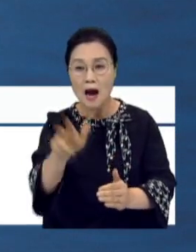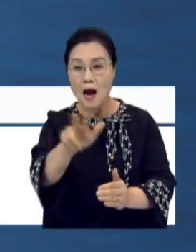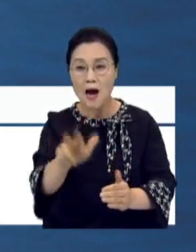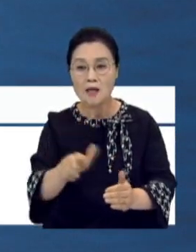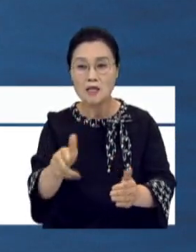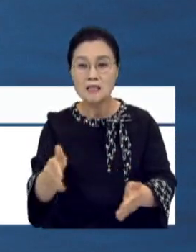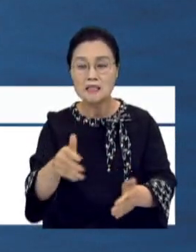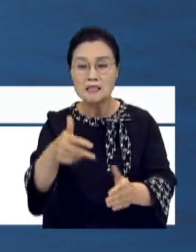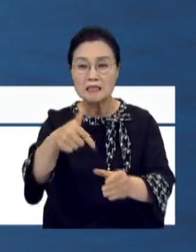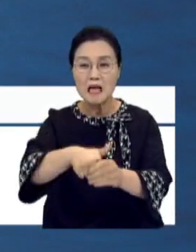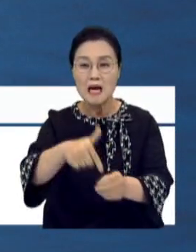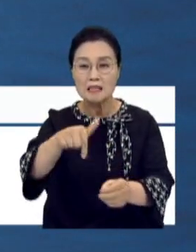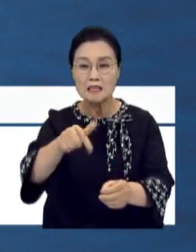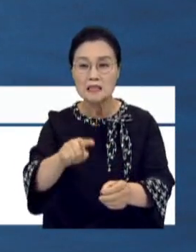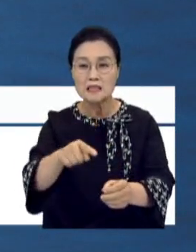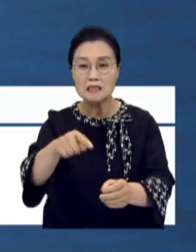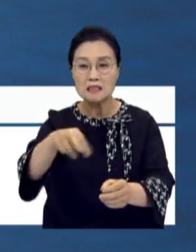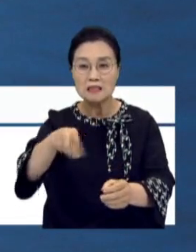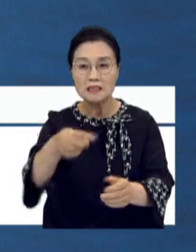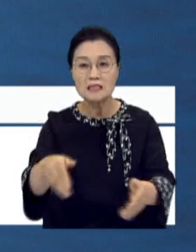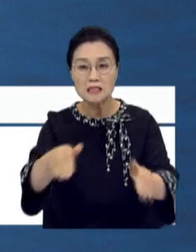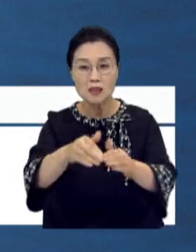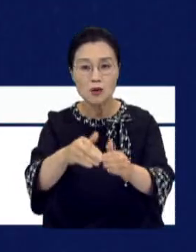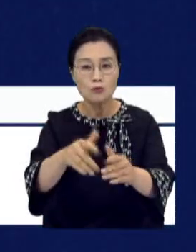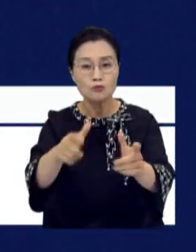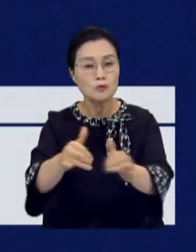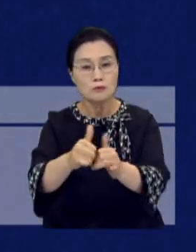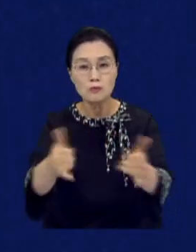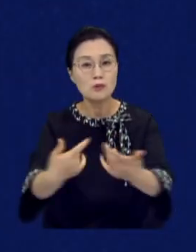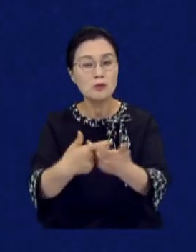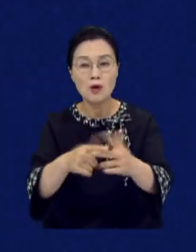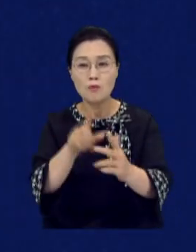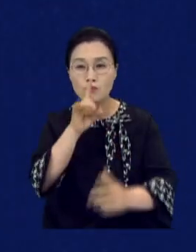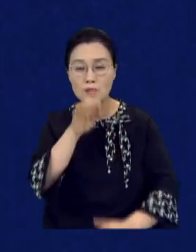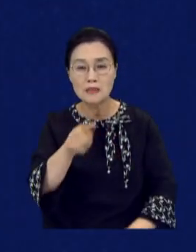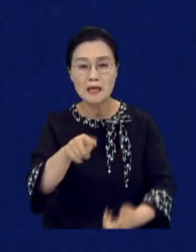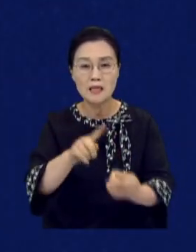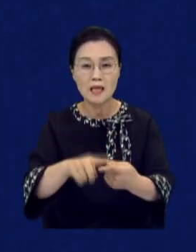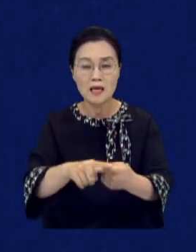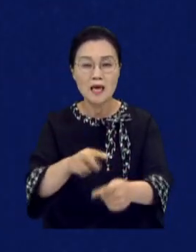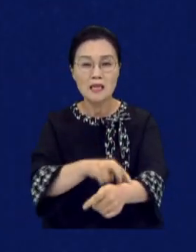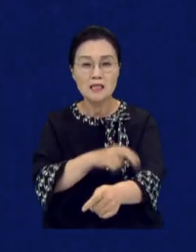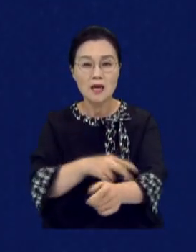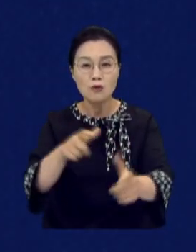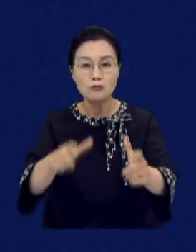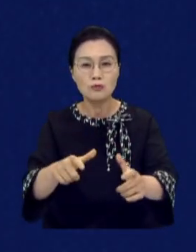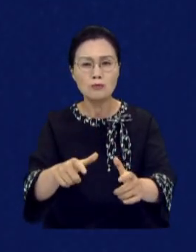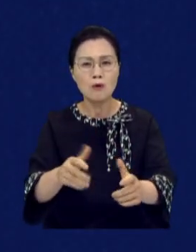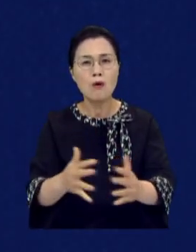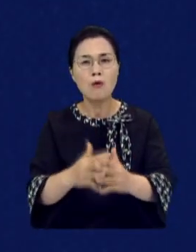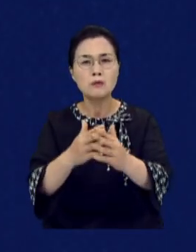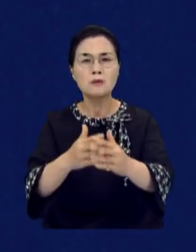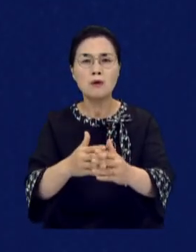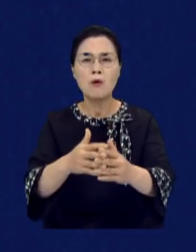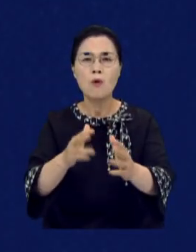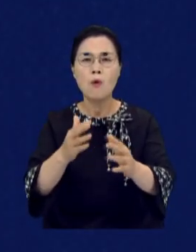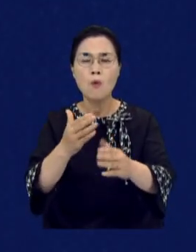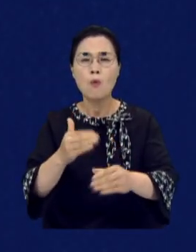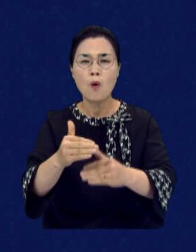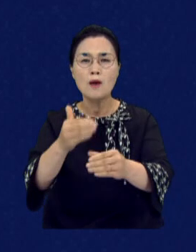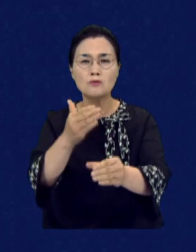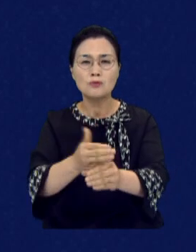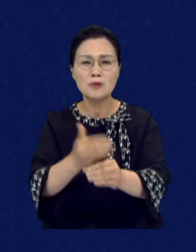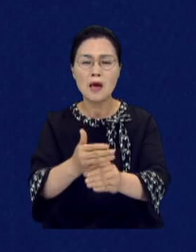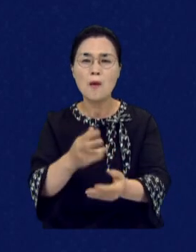것이 주민들한테는 지금 이해도 안 돼 있고 이에 대해 기장군청은 건축 과정에서 관련법을 몰랐다며